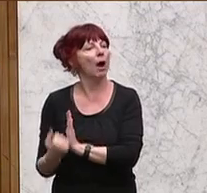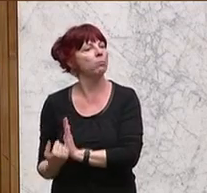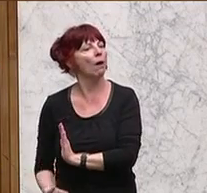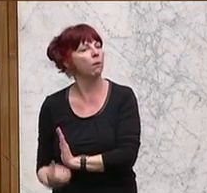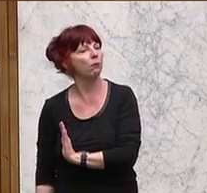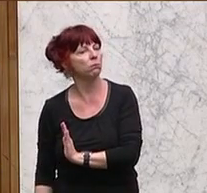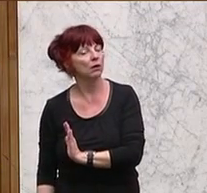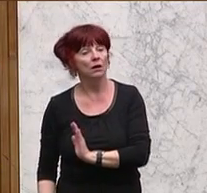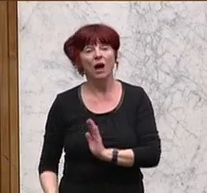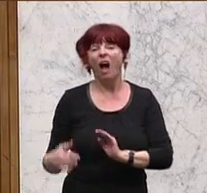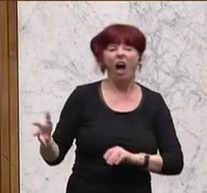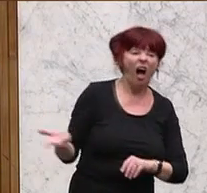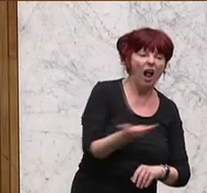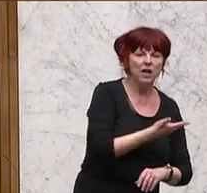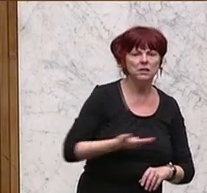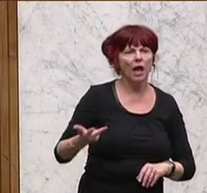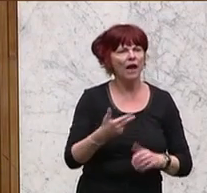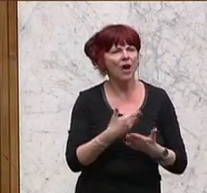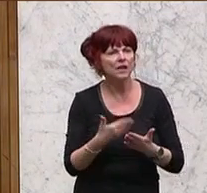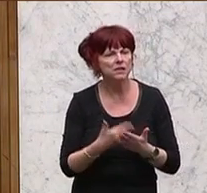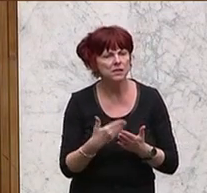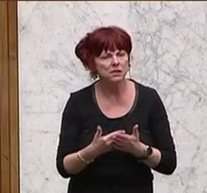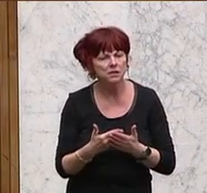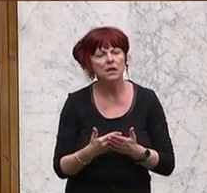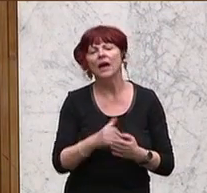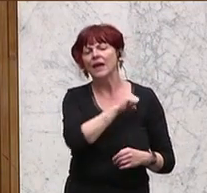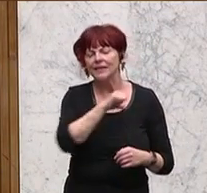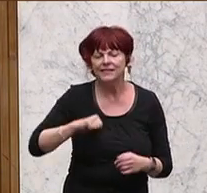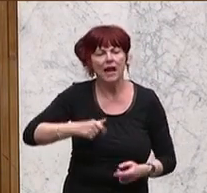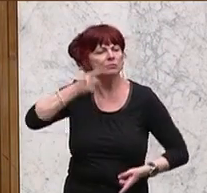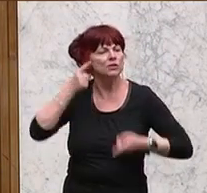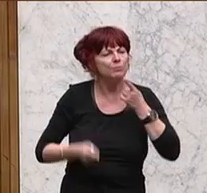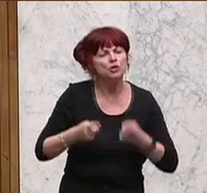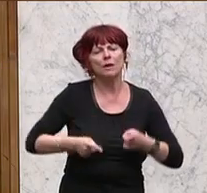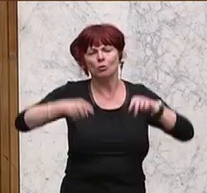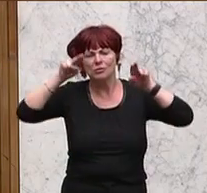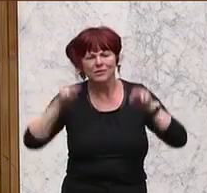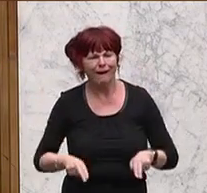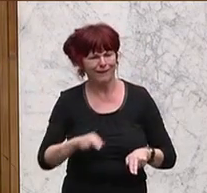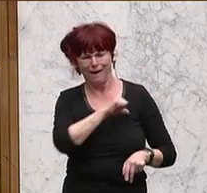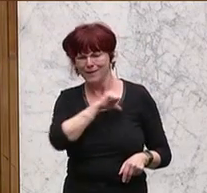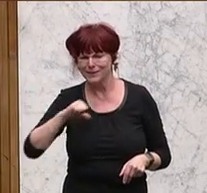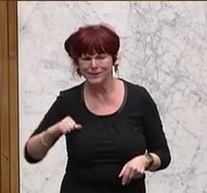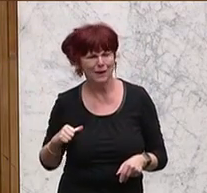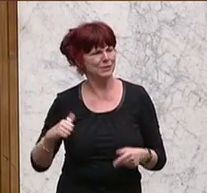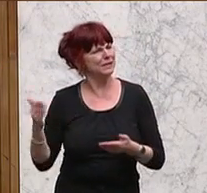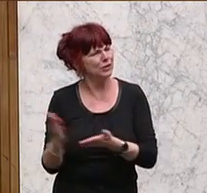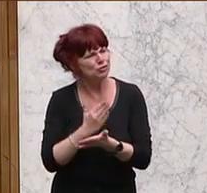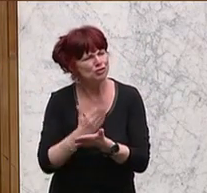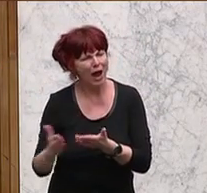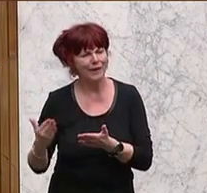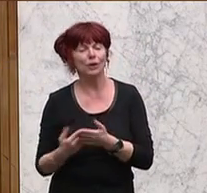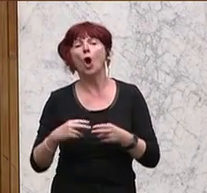es um die Auflösung und die Beschneidung des Selbstbestimmungsrechts und der Souveränität der